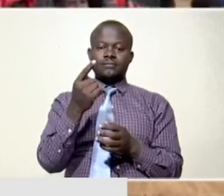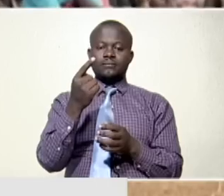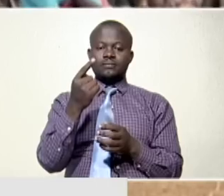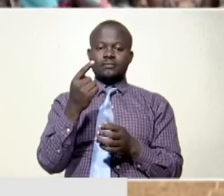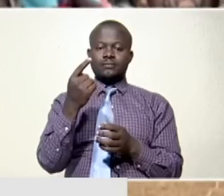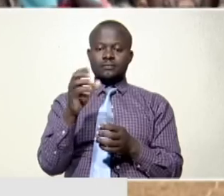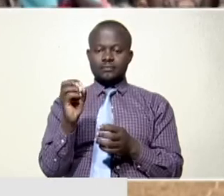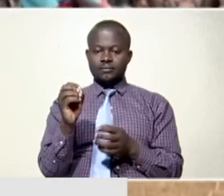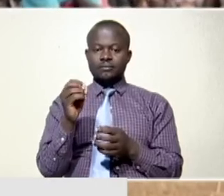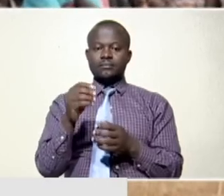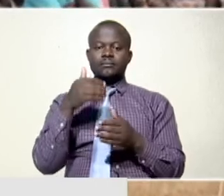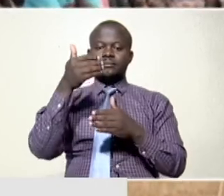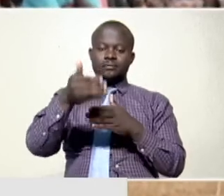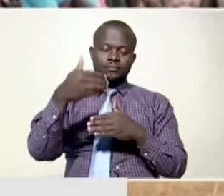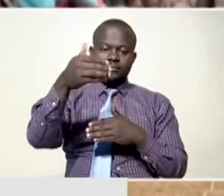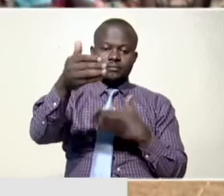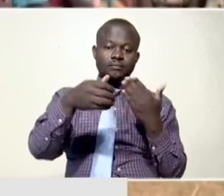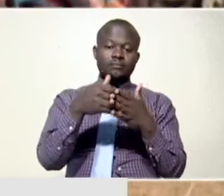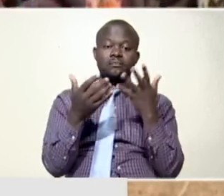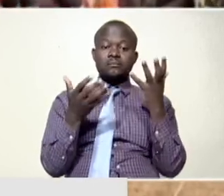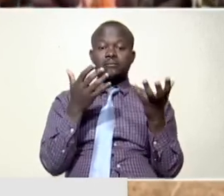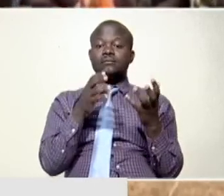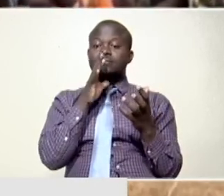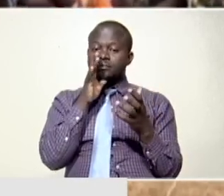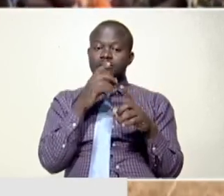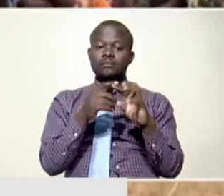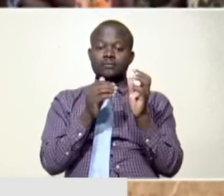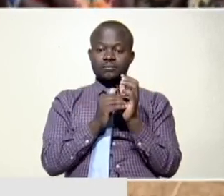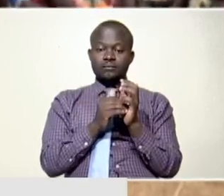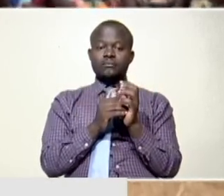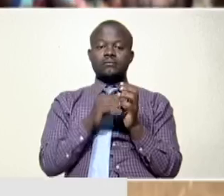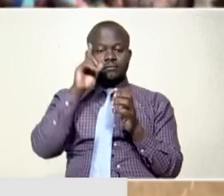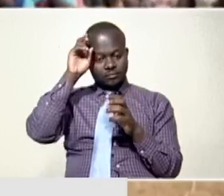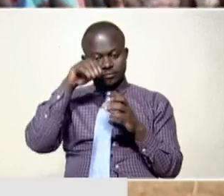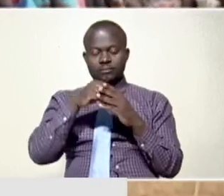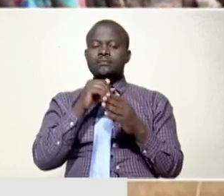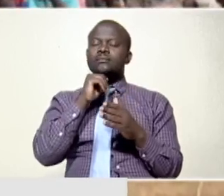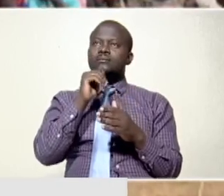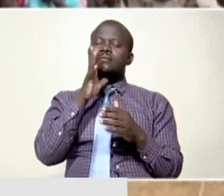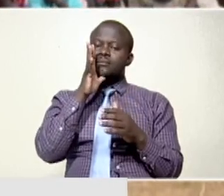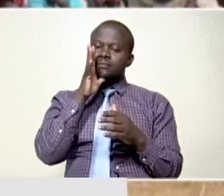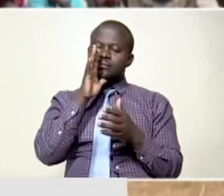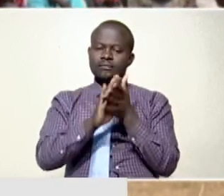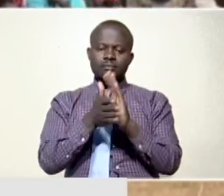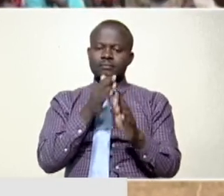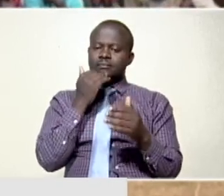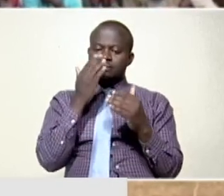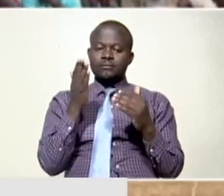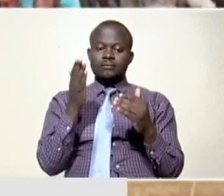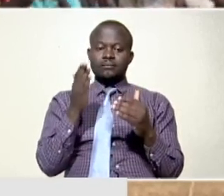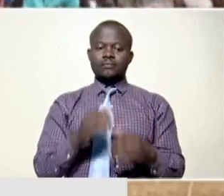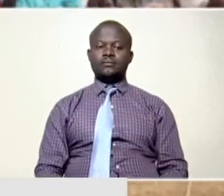buri munsi muzagaye rero ko yenda bitinze ariko ntimuzigera mugaya ko byaheze Sibyo